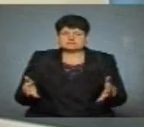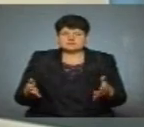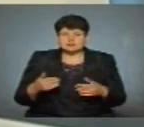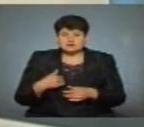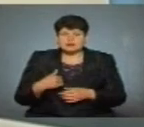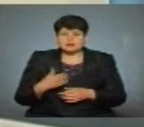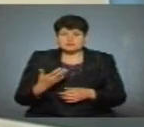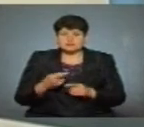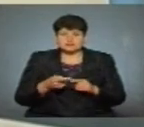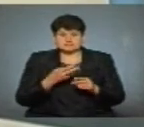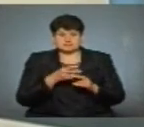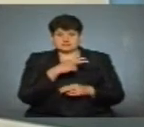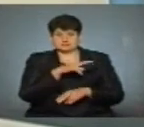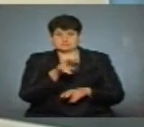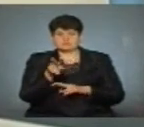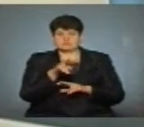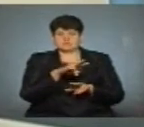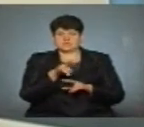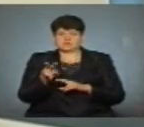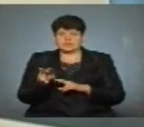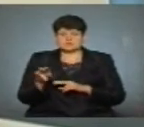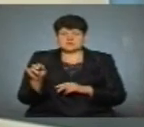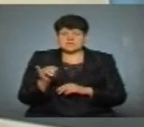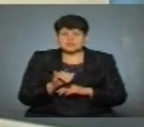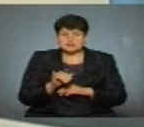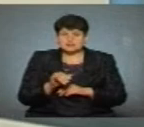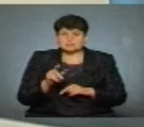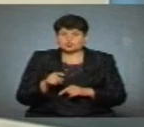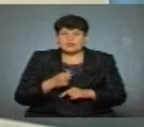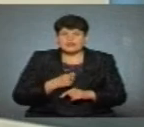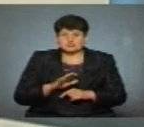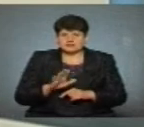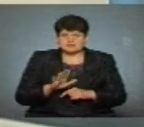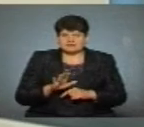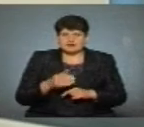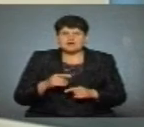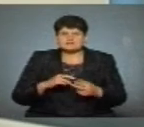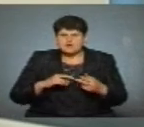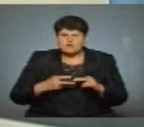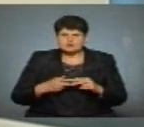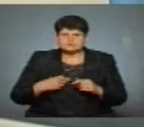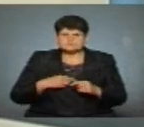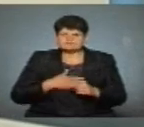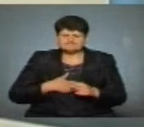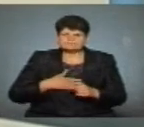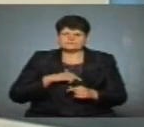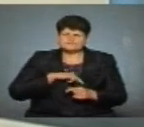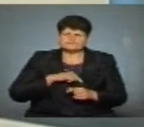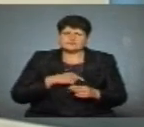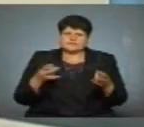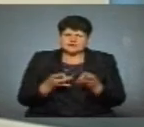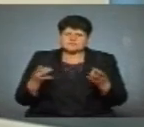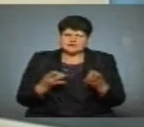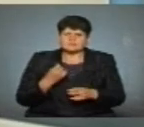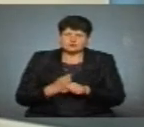Я на то все дивився, і не то, що там себе не жалів, я наоборот себе ще більше накручував, що треба робити